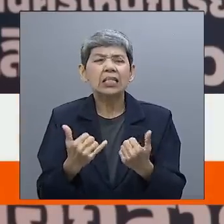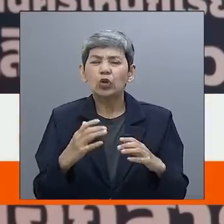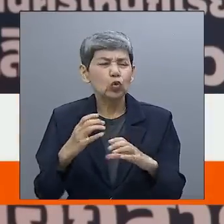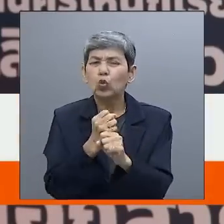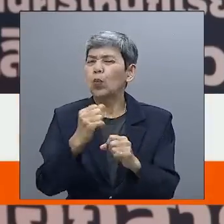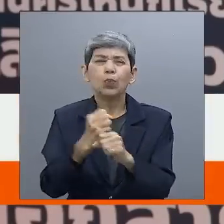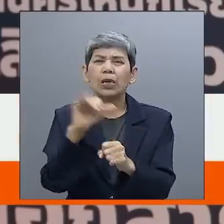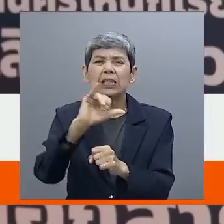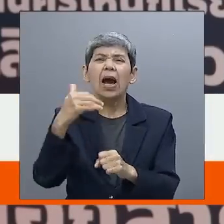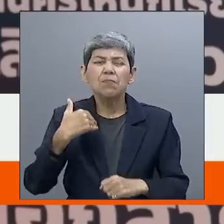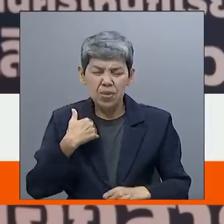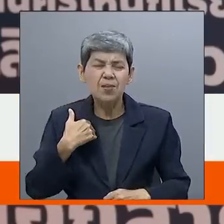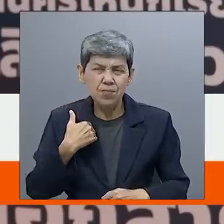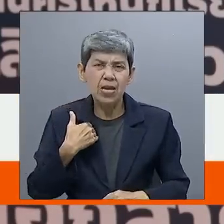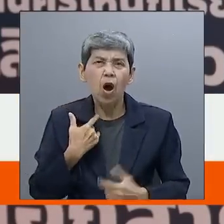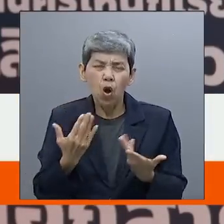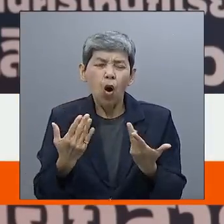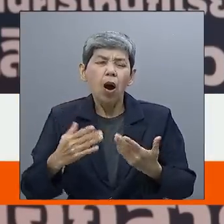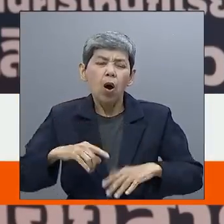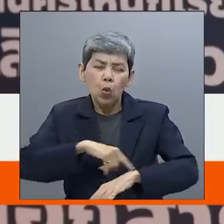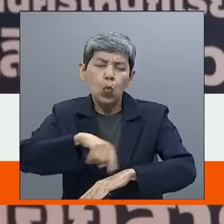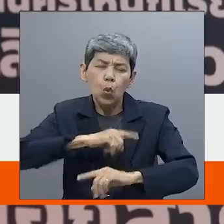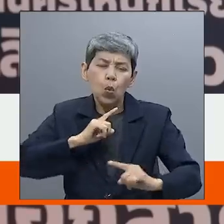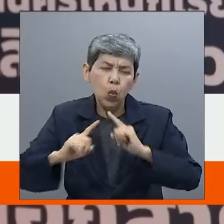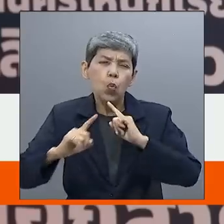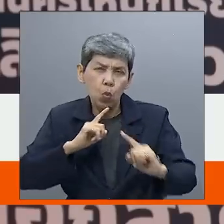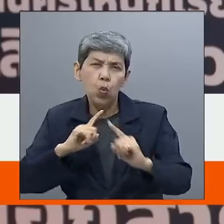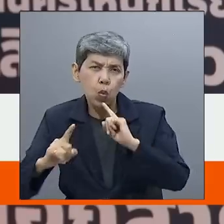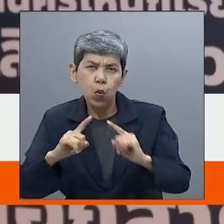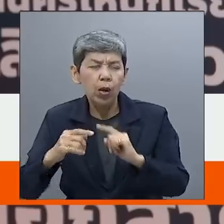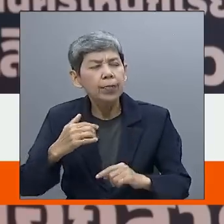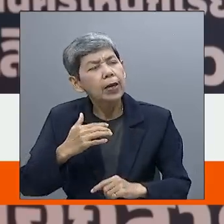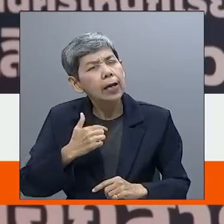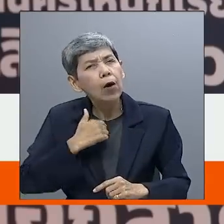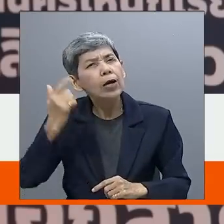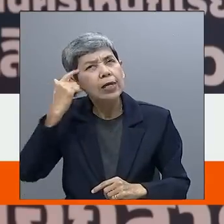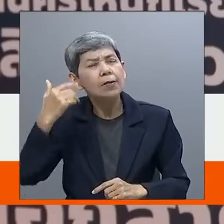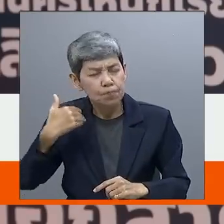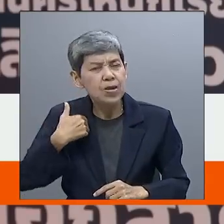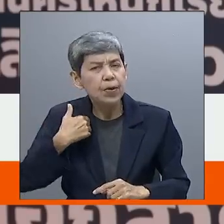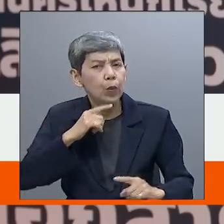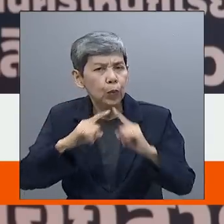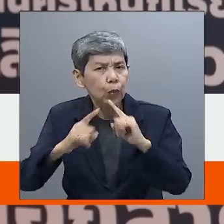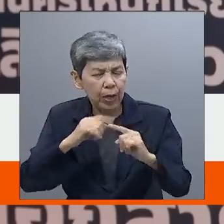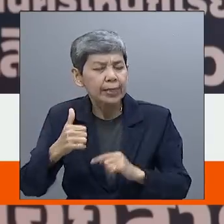าดนั้นหรอกครับยังต้องใช้เวลาอยู่นะครับแต่ก็แนวโน้มไม่ได้ผมคิดว่ามีการพูดคุ